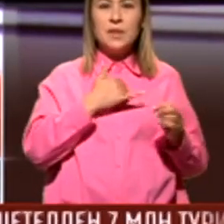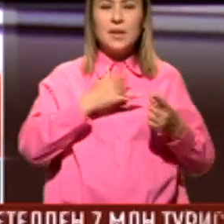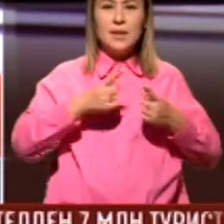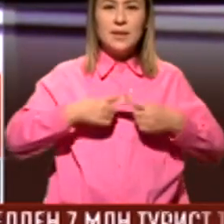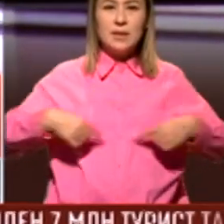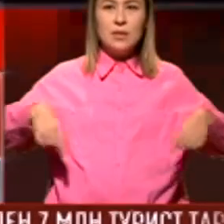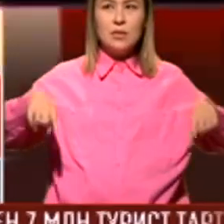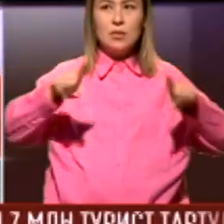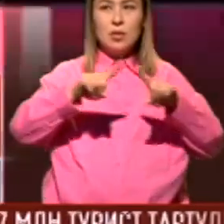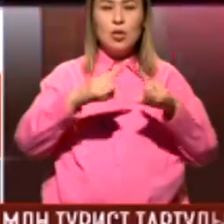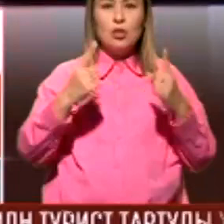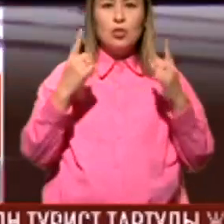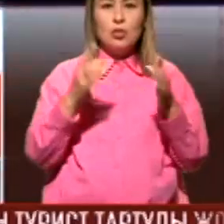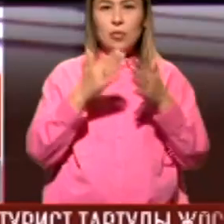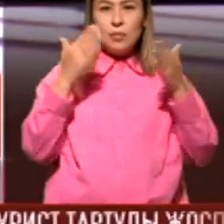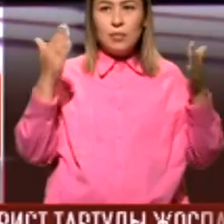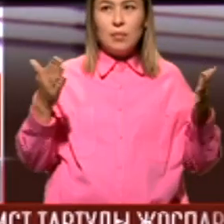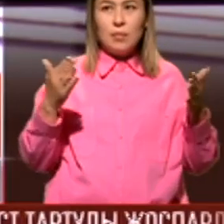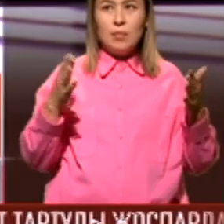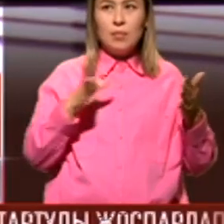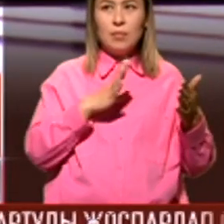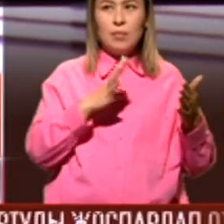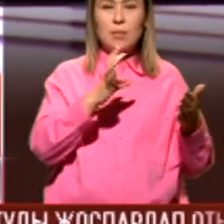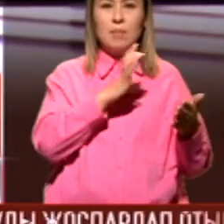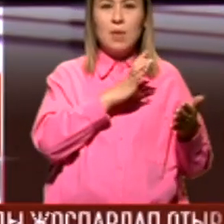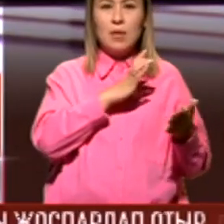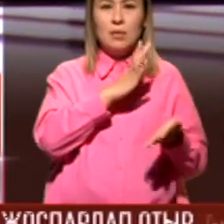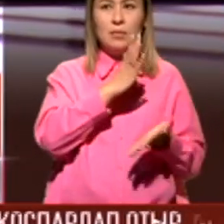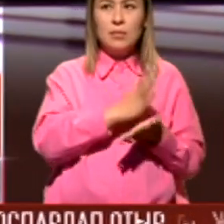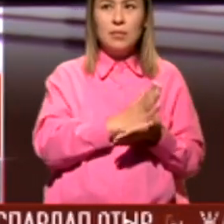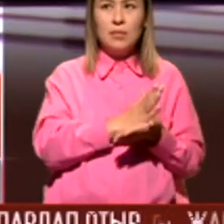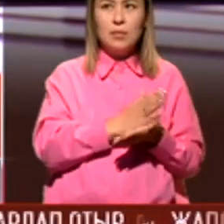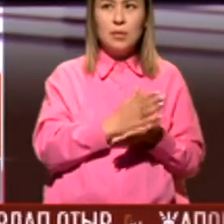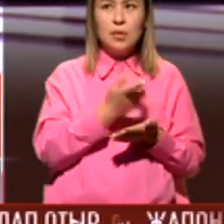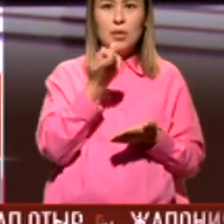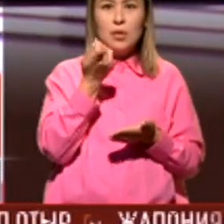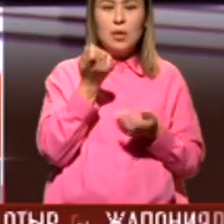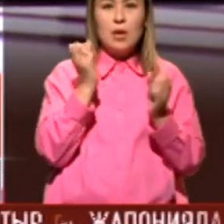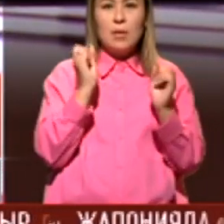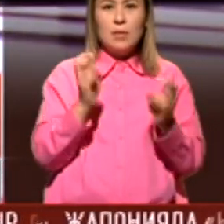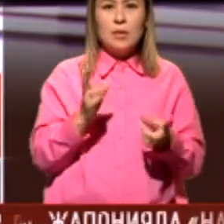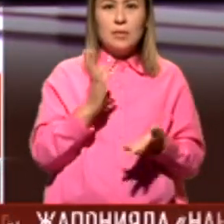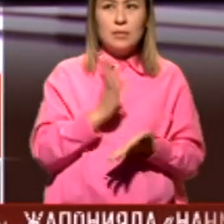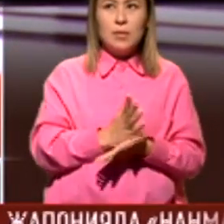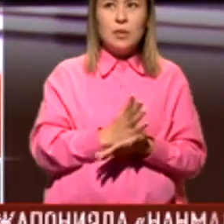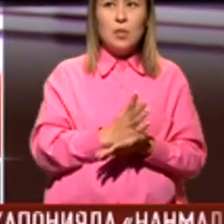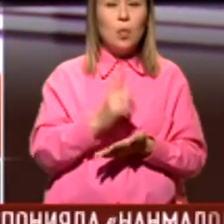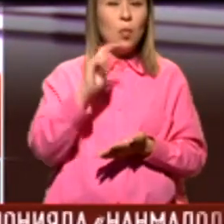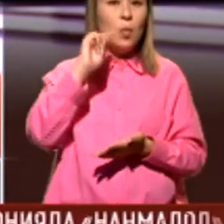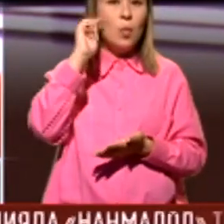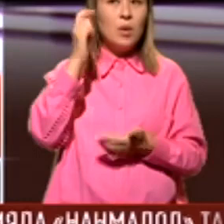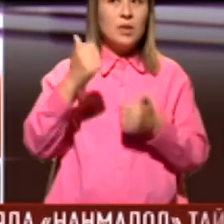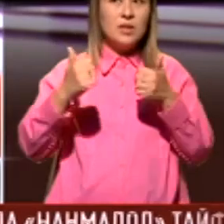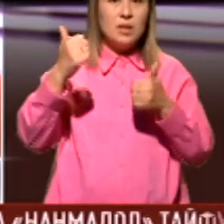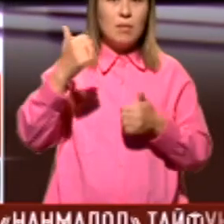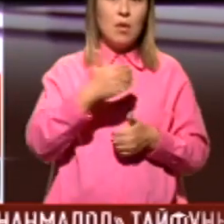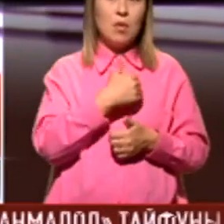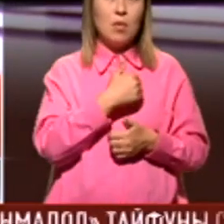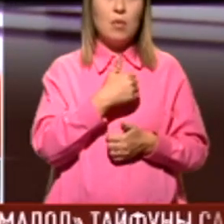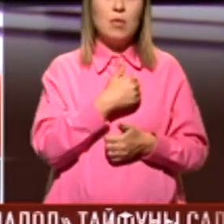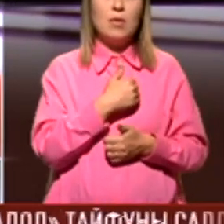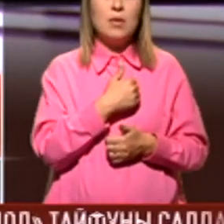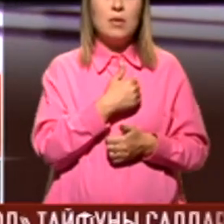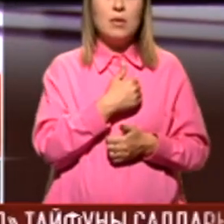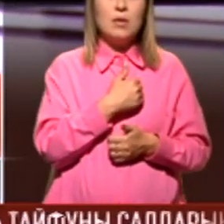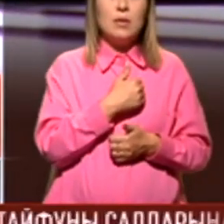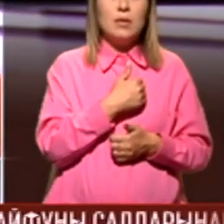территорияның тым үлкендігі бір жағы бақытымыз, байлығымыз, бір жағы қатер ол. Siz Ukrayna'yı salıştırdığınız geledi. Mesela Ukrayna'nın... Tarlak norman